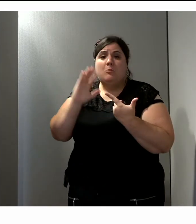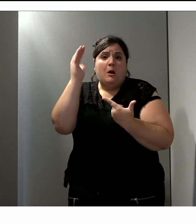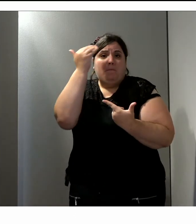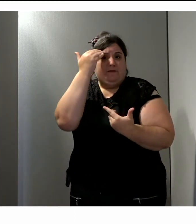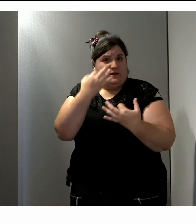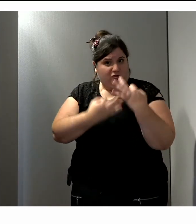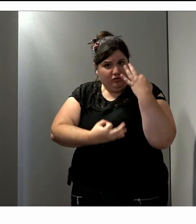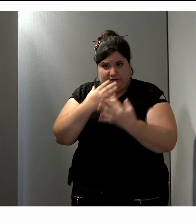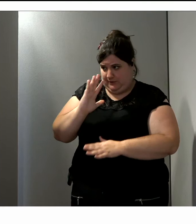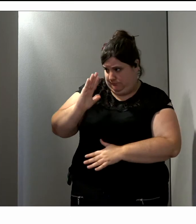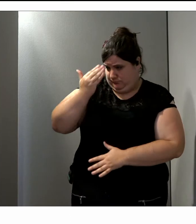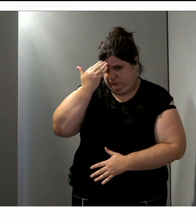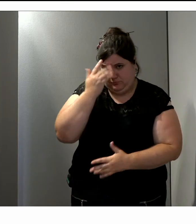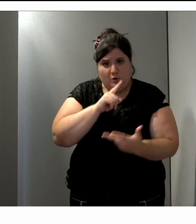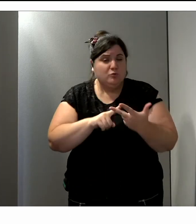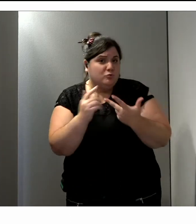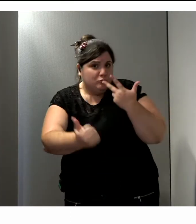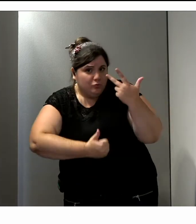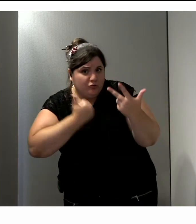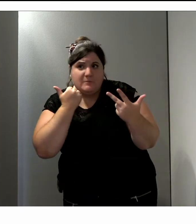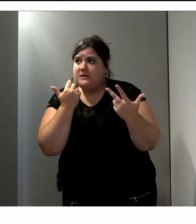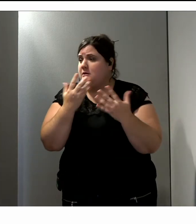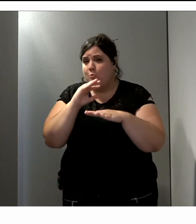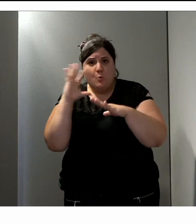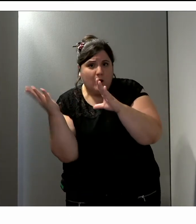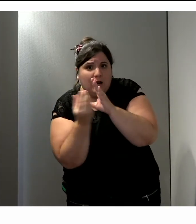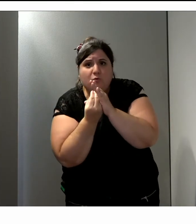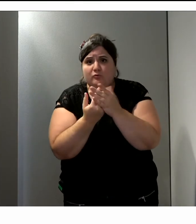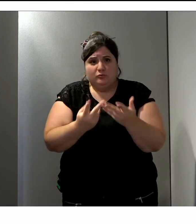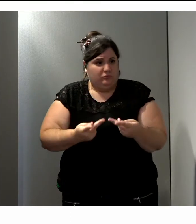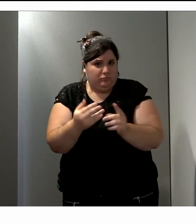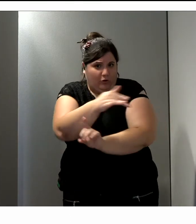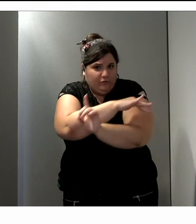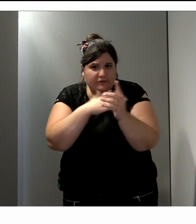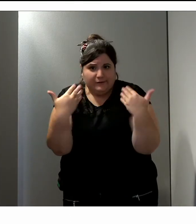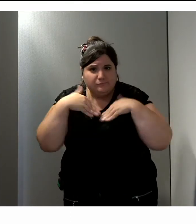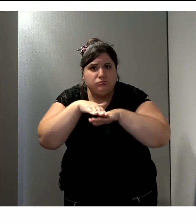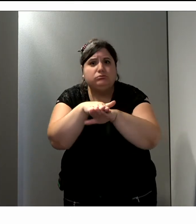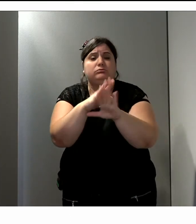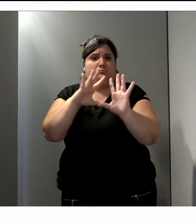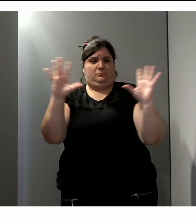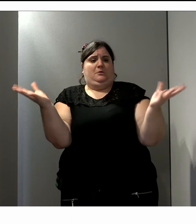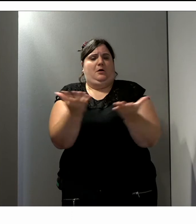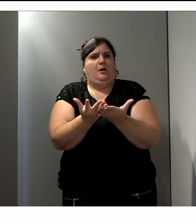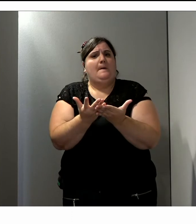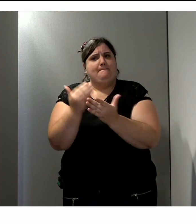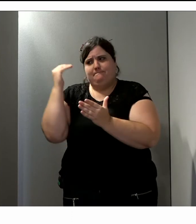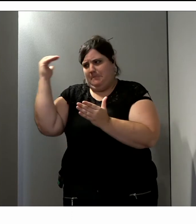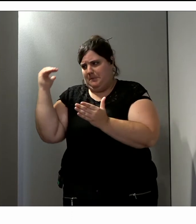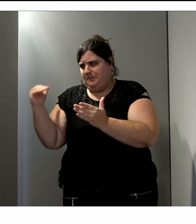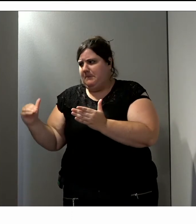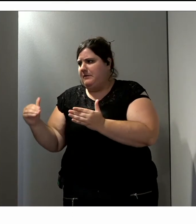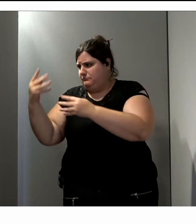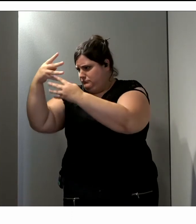ou liberté et sécurité, ou aussi autonomie de la vie, inclusion dans la société. Là, on va s'apercevoir tout de suite que la loi